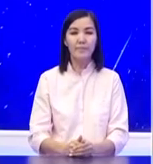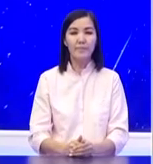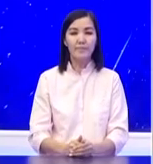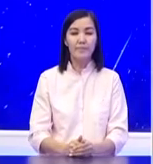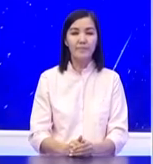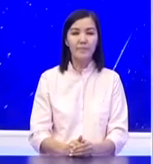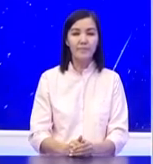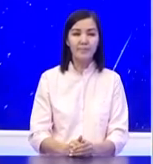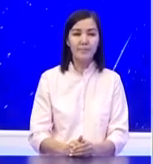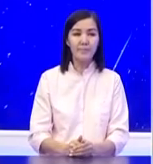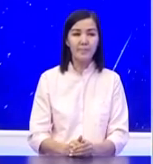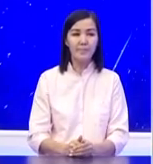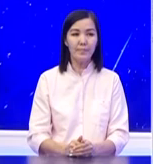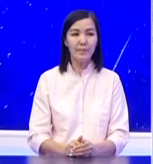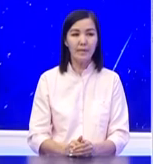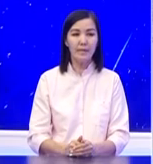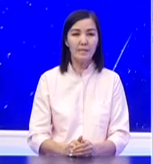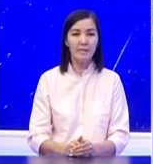Атантелов, телеканал ЖТСУ.